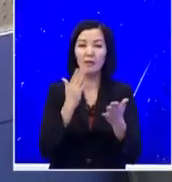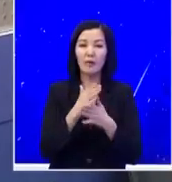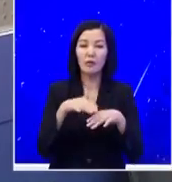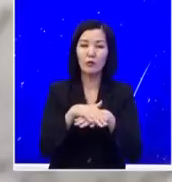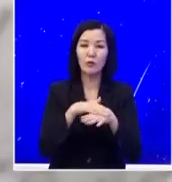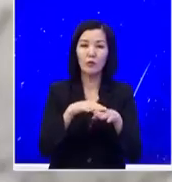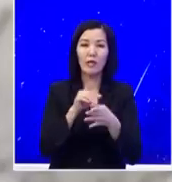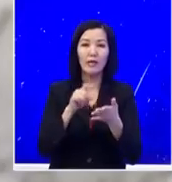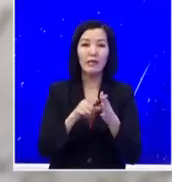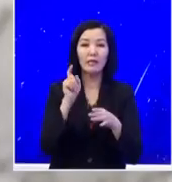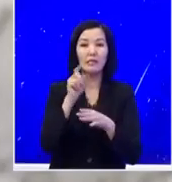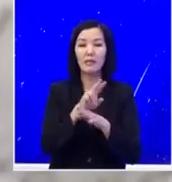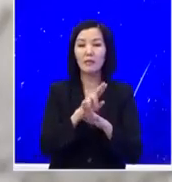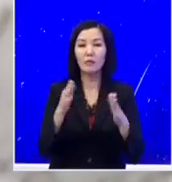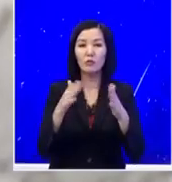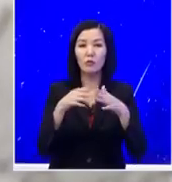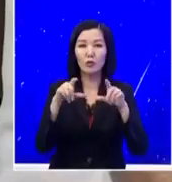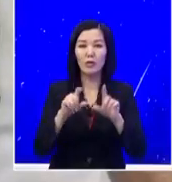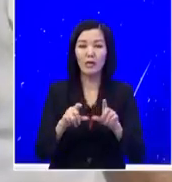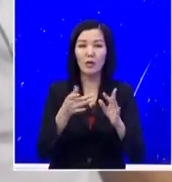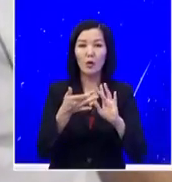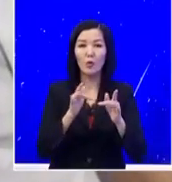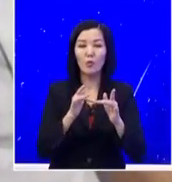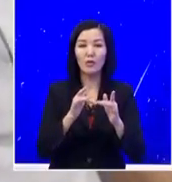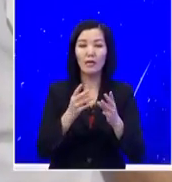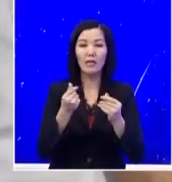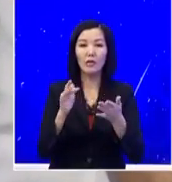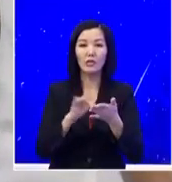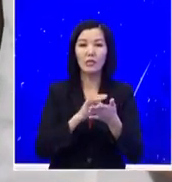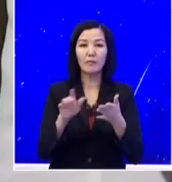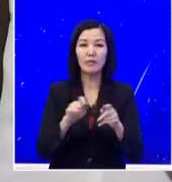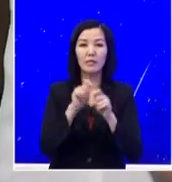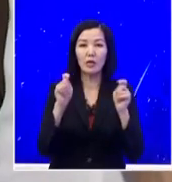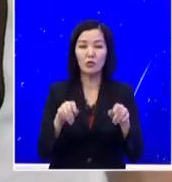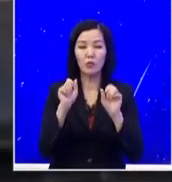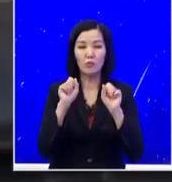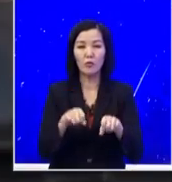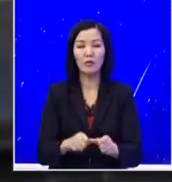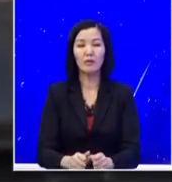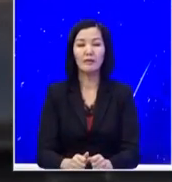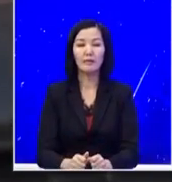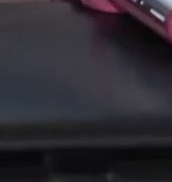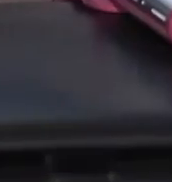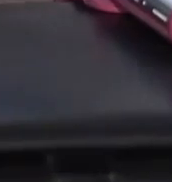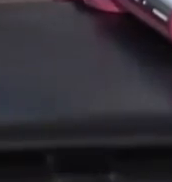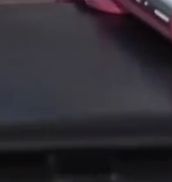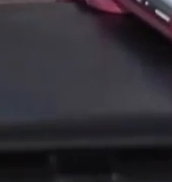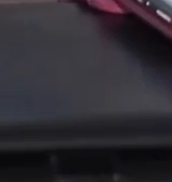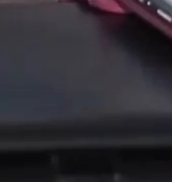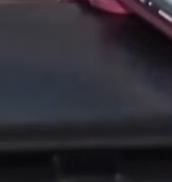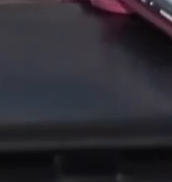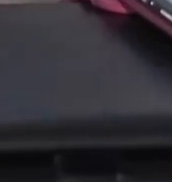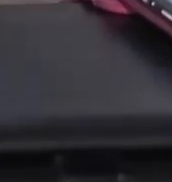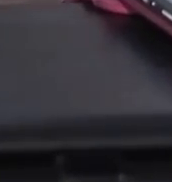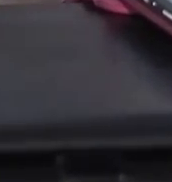тұрғындар кеңсеге бармай-ақ үйде отырып онлайн депозит аша алады. Меруерт Қыдырбайқызы, Абзал Нүсіп, Жасұлан Шынкенже,